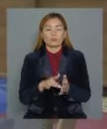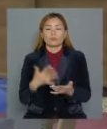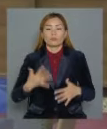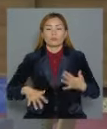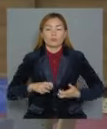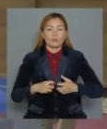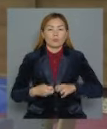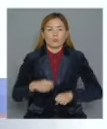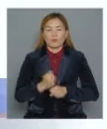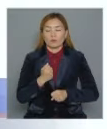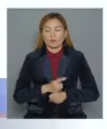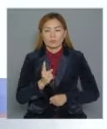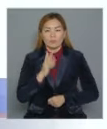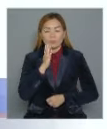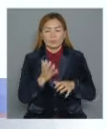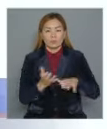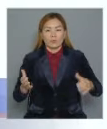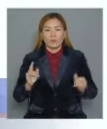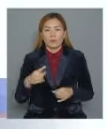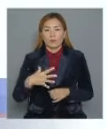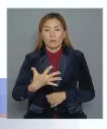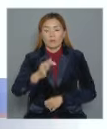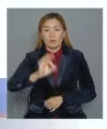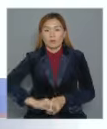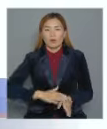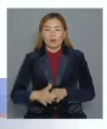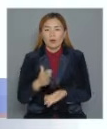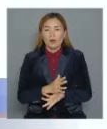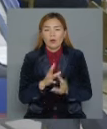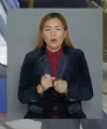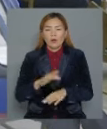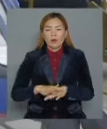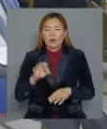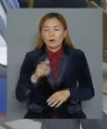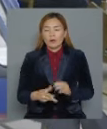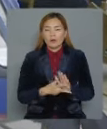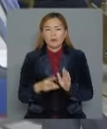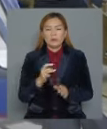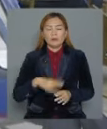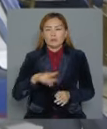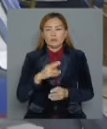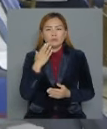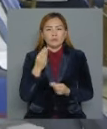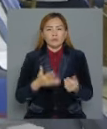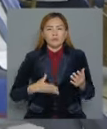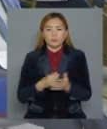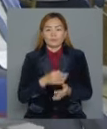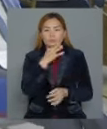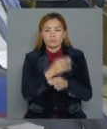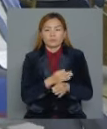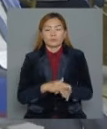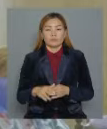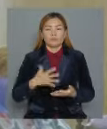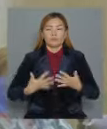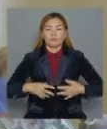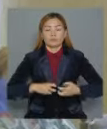тұрған инфрақұрылымның бірі кәріз жүйесі тек 25% ғана қамтылған. Енді бюджет тарапынан 8 миллиардқа жуық қаржы бөлініп, жауаптылар осы бір